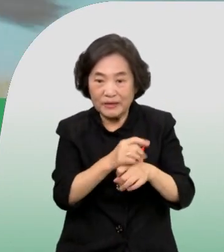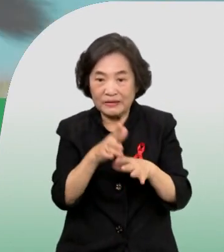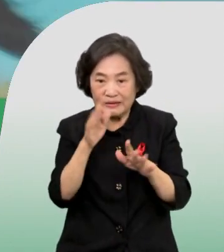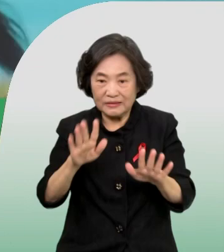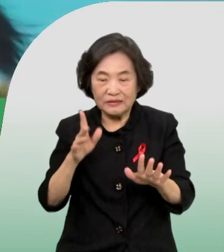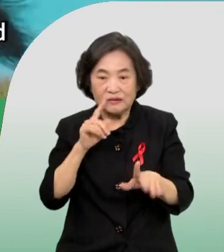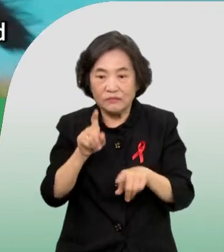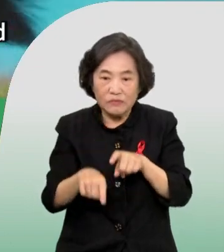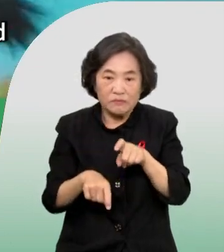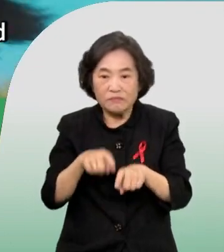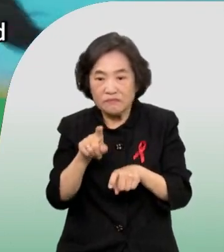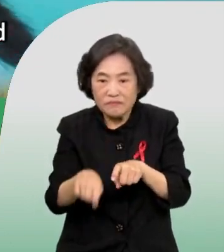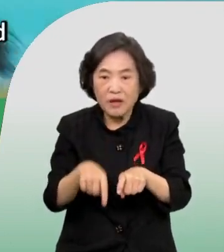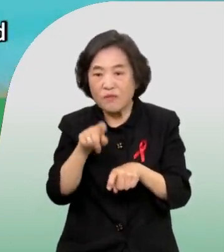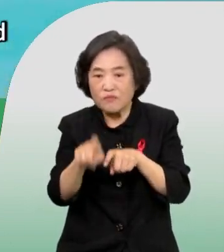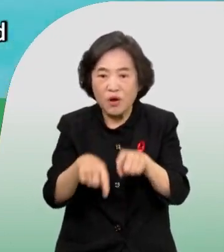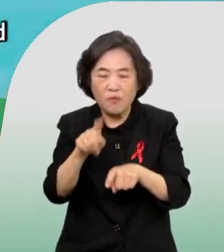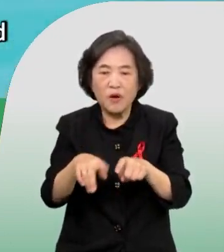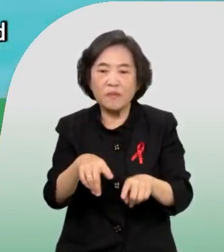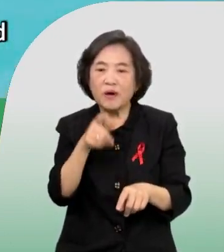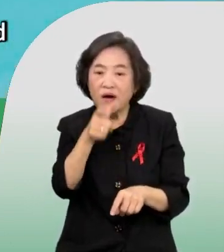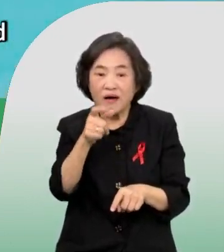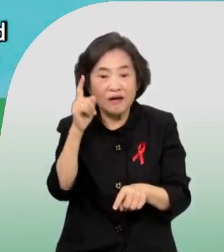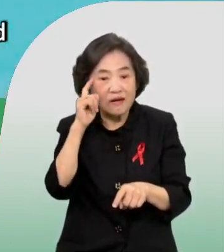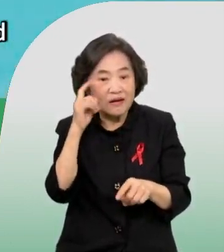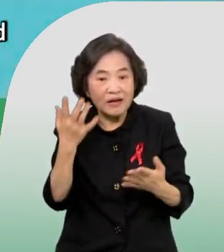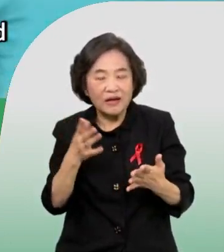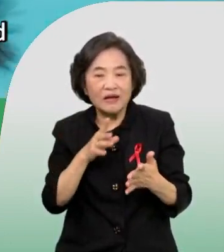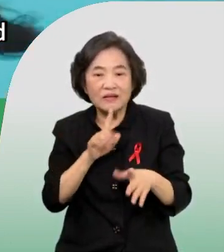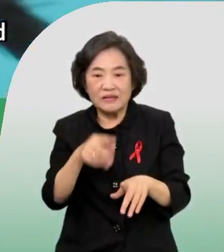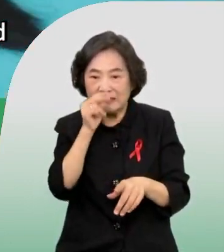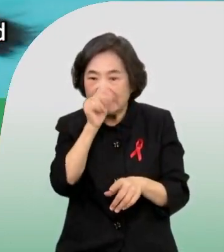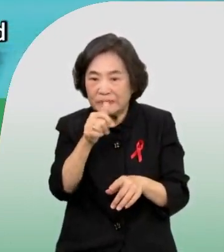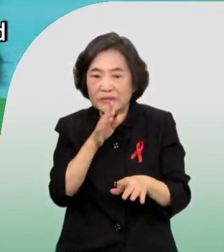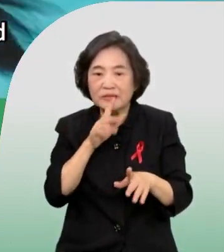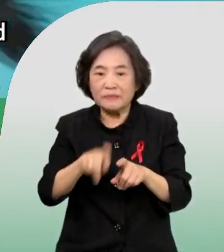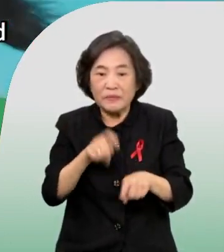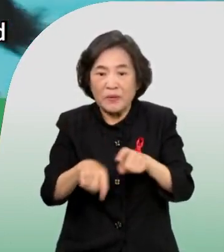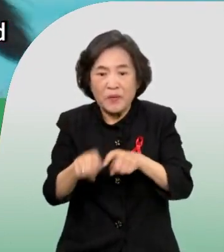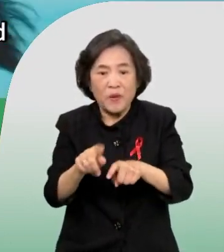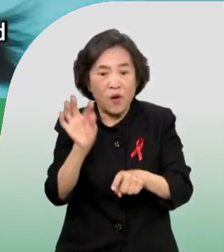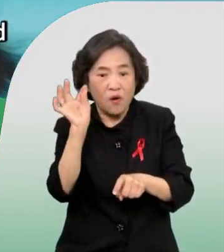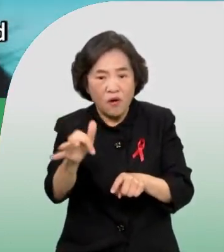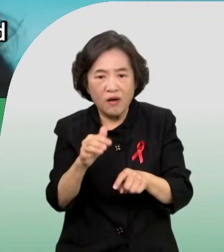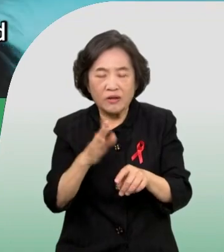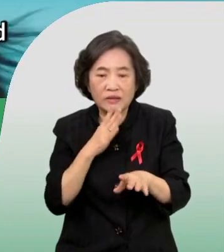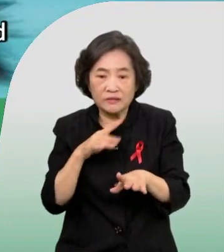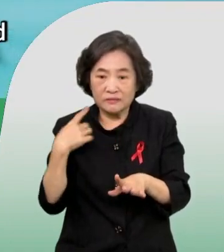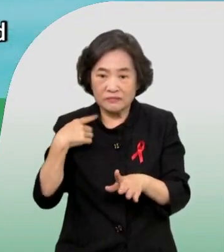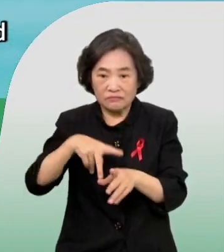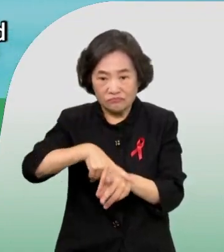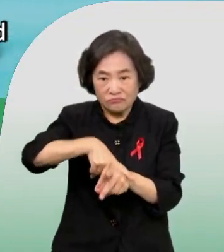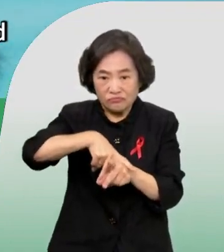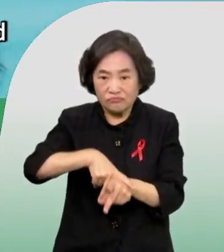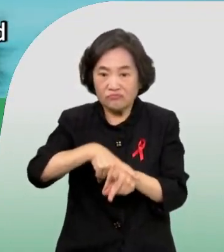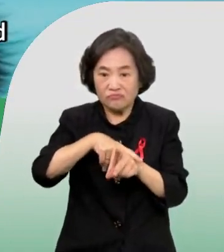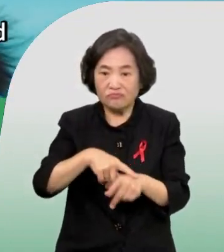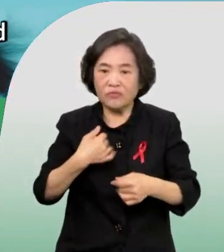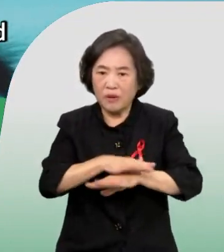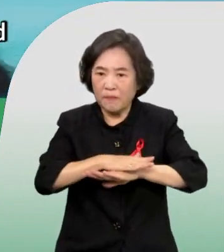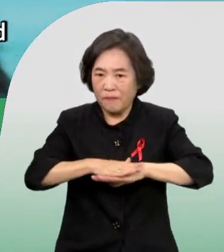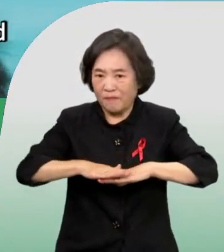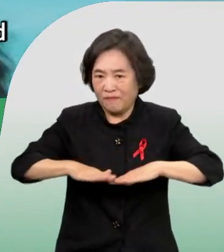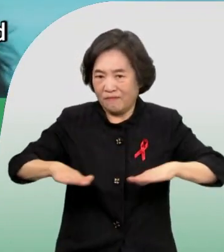有嘅肉脯 ，tot 一种肉脯前提嘅特色，都系独属马就冻夹同马背红含系冻